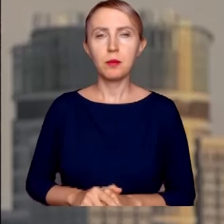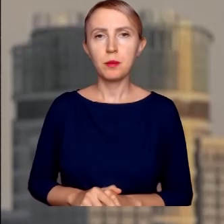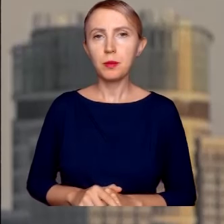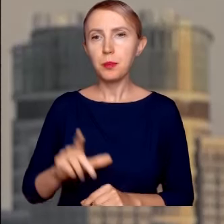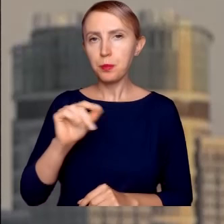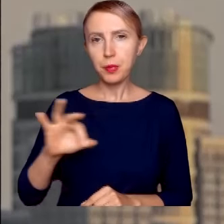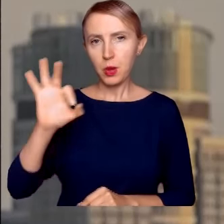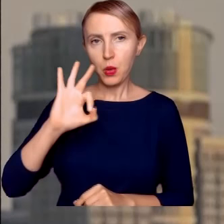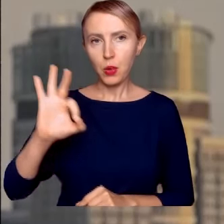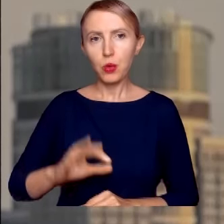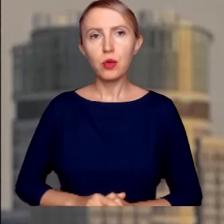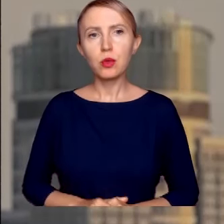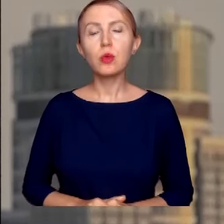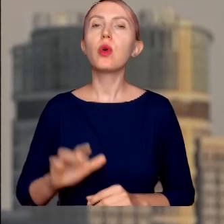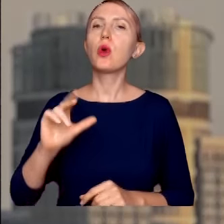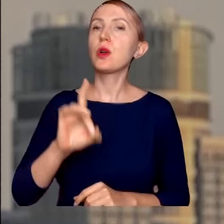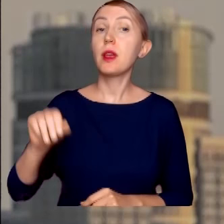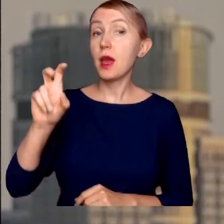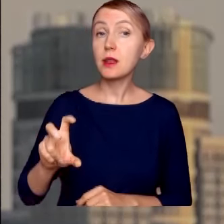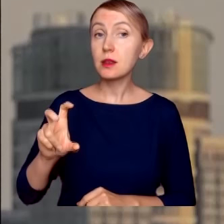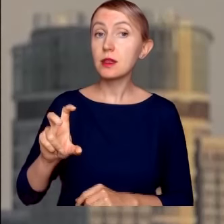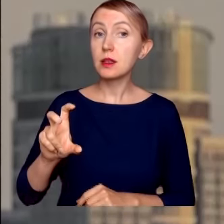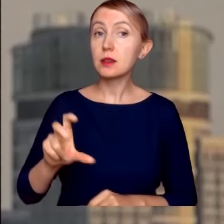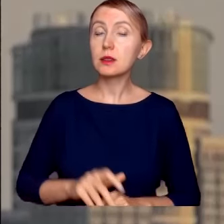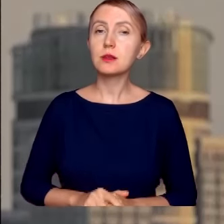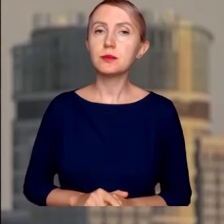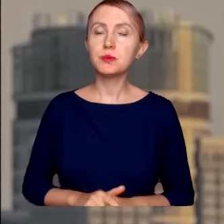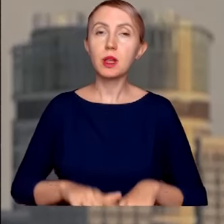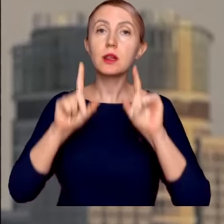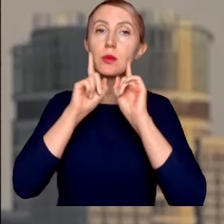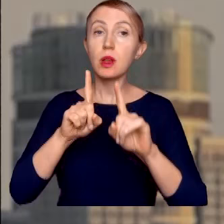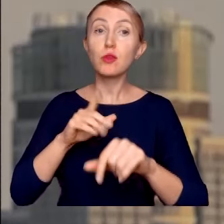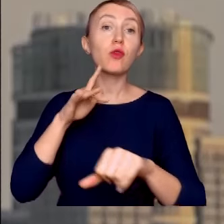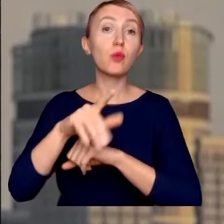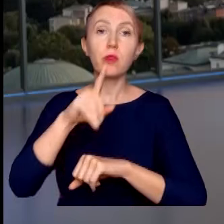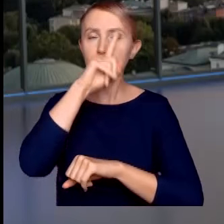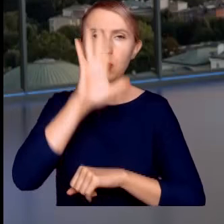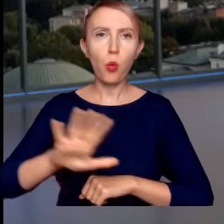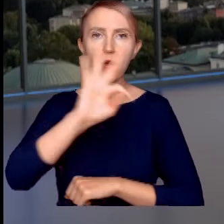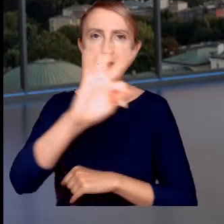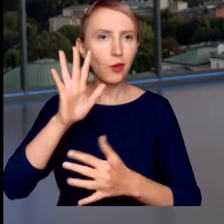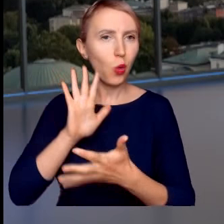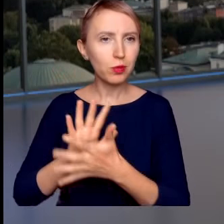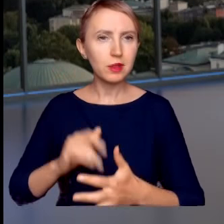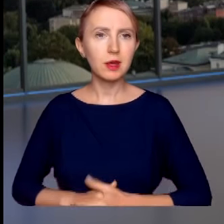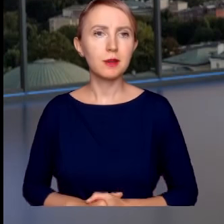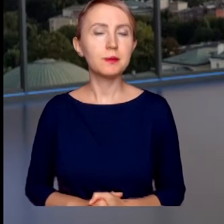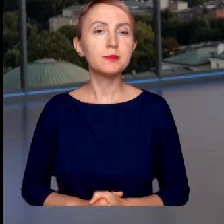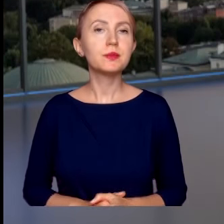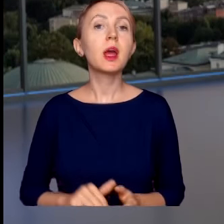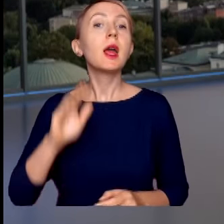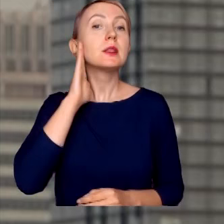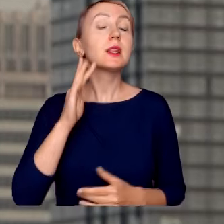Platformy Obywatelskiej, Romana Giertycha, gdzie też realnie wpływają na opinię publiczną. Szanowni Państwo, kto zna premiera, to wie,